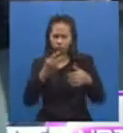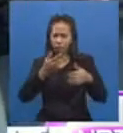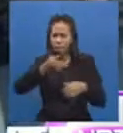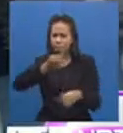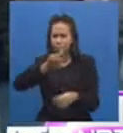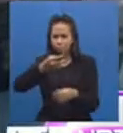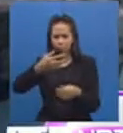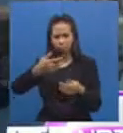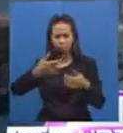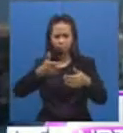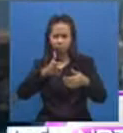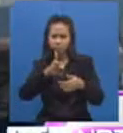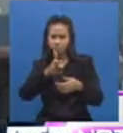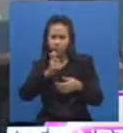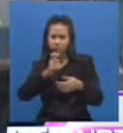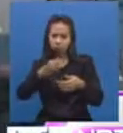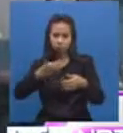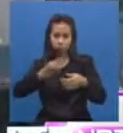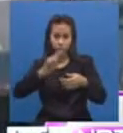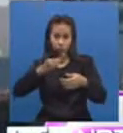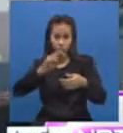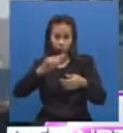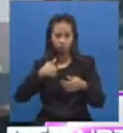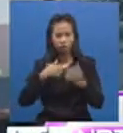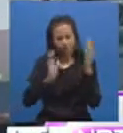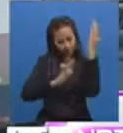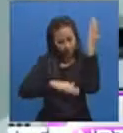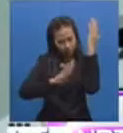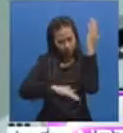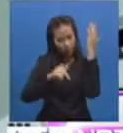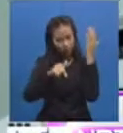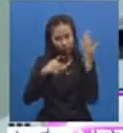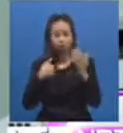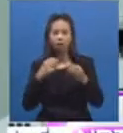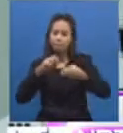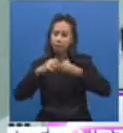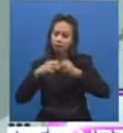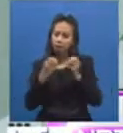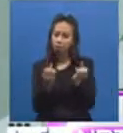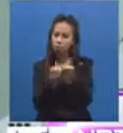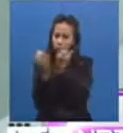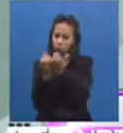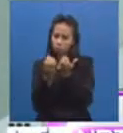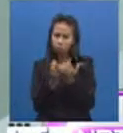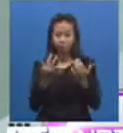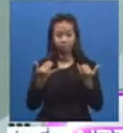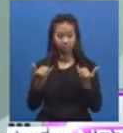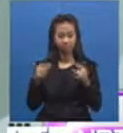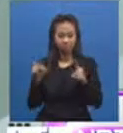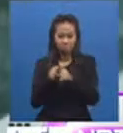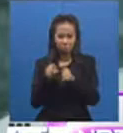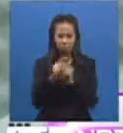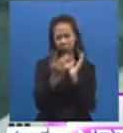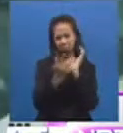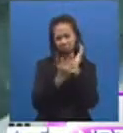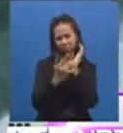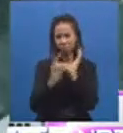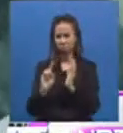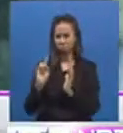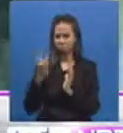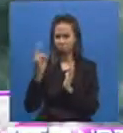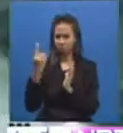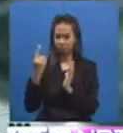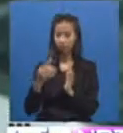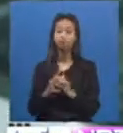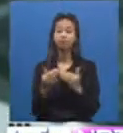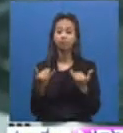ติก่อเหตุในพื้นที่จังหวัดชายแดนภาคใต้ของกลุ่มก่อความไม่สงบซึ่งถือเป็นหนึ่งในวิทยาการด้านนิติวิทยาศาสตร์ที่สำนักงานต